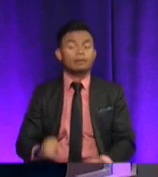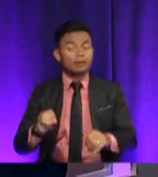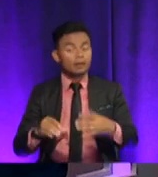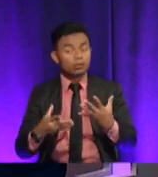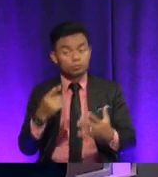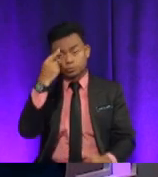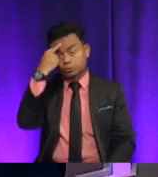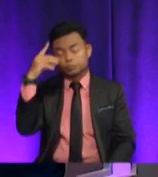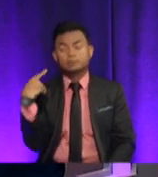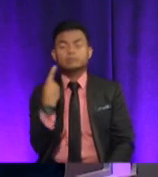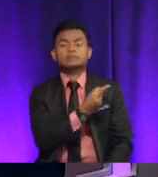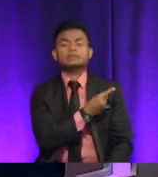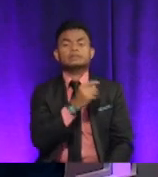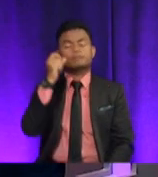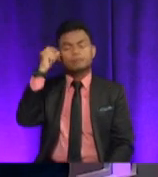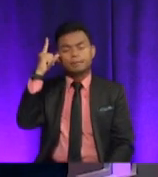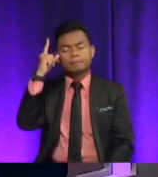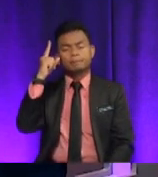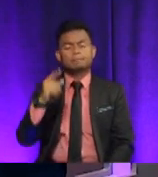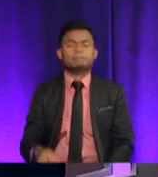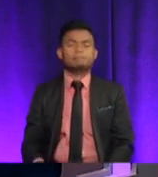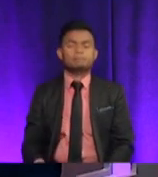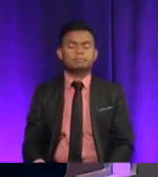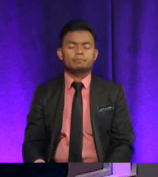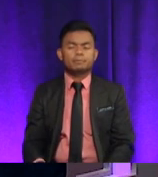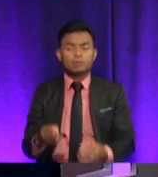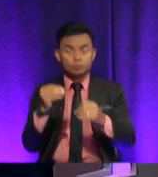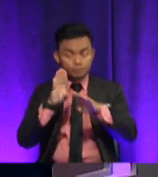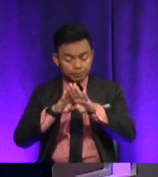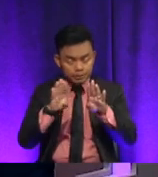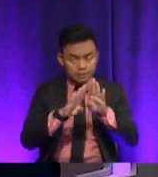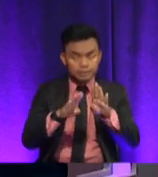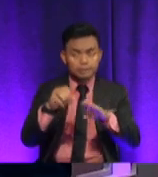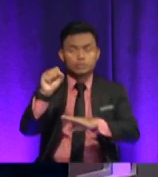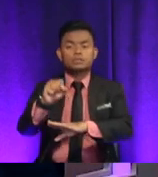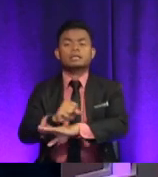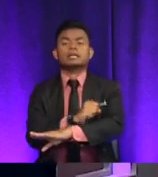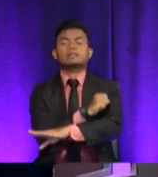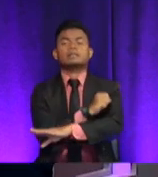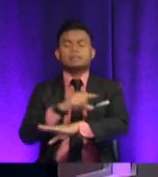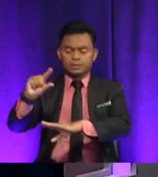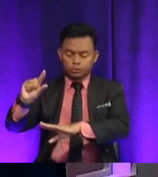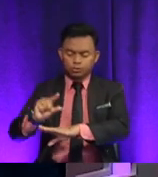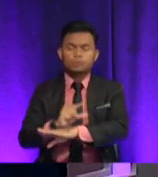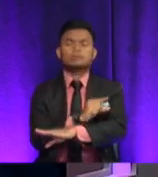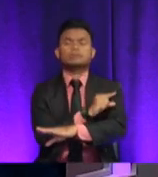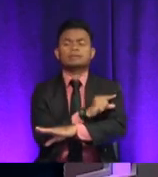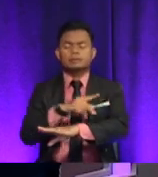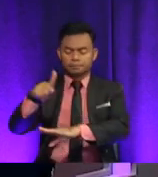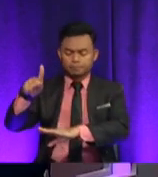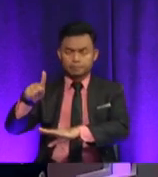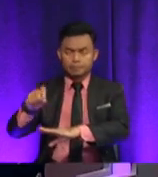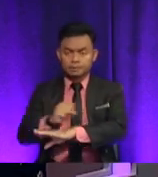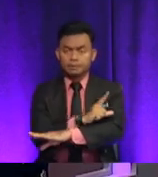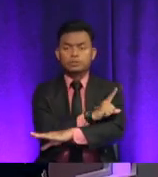Oke kita membezekan antara syair dengan gurindam syair dengan seloka syair dengan pantun itu untuk